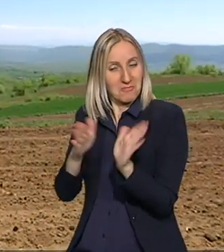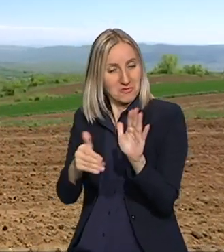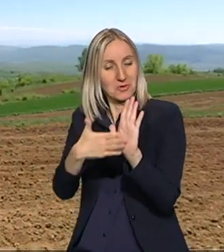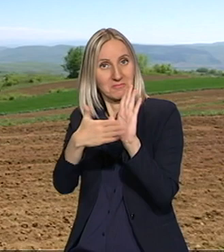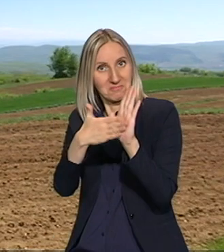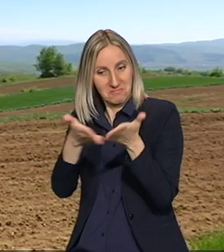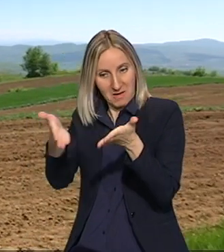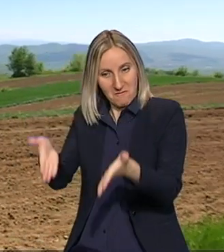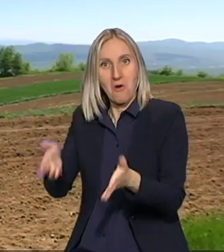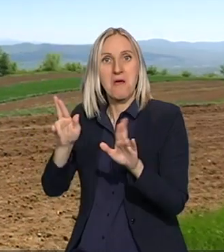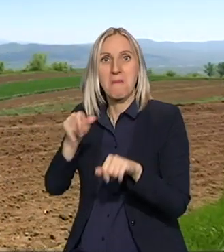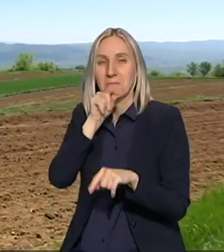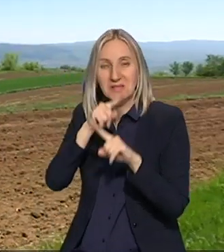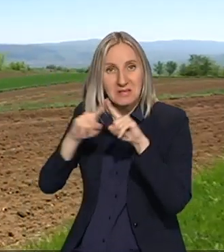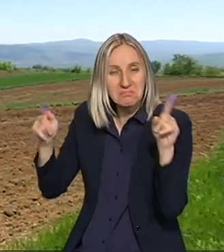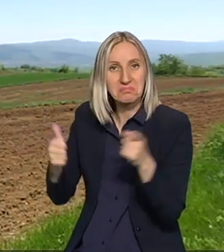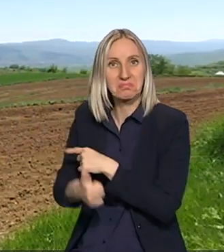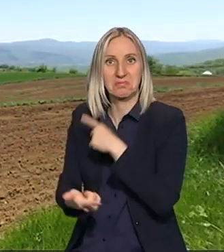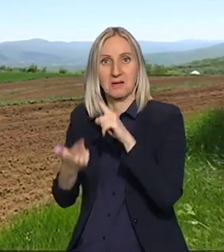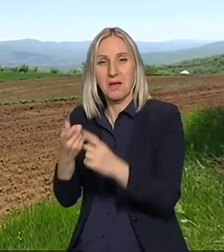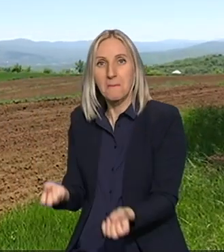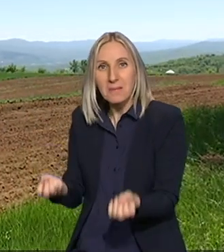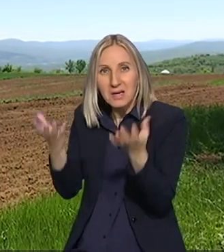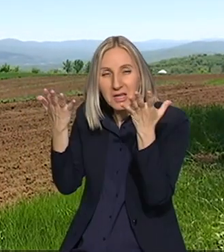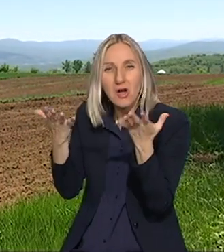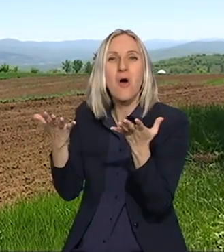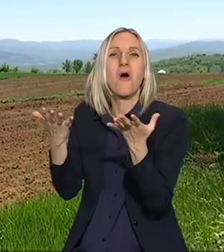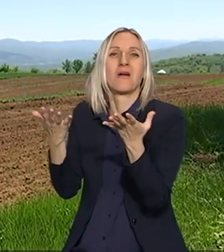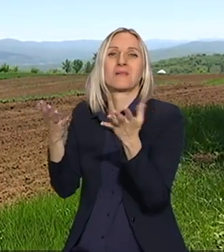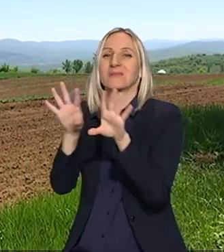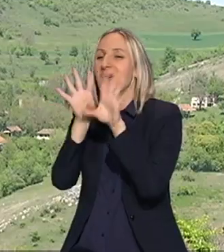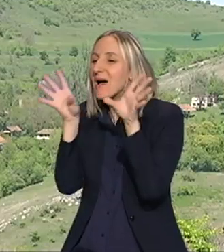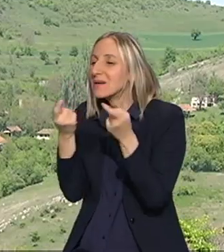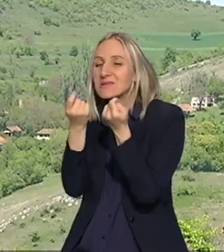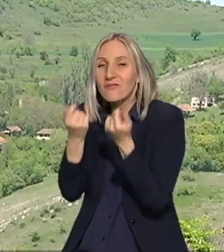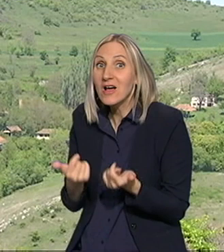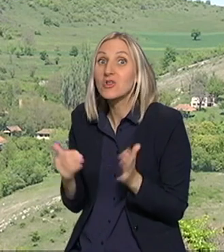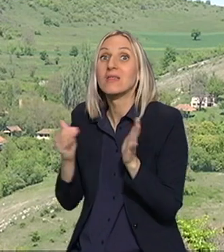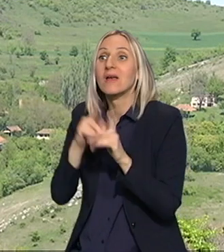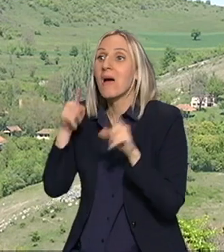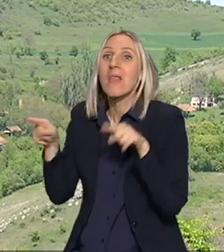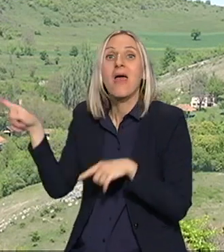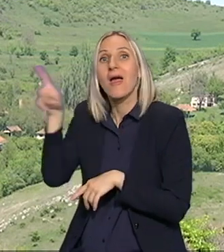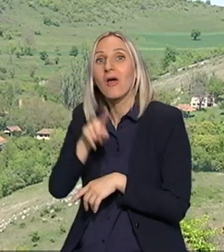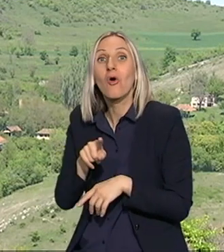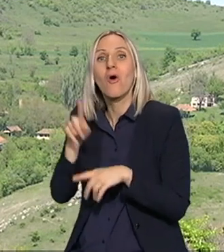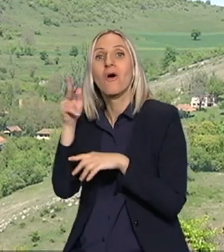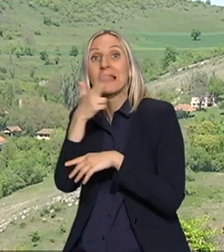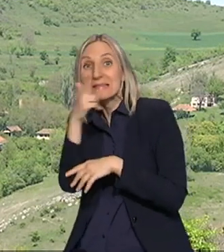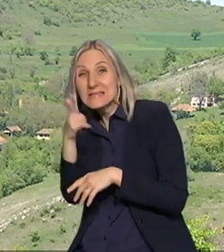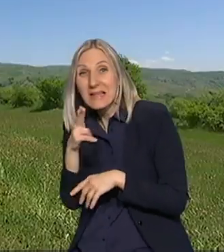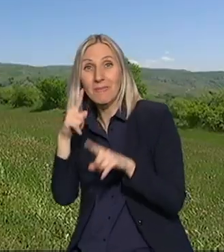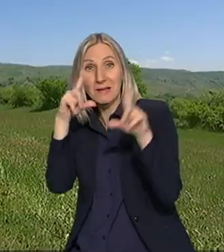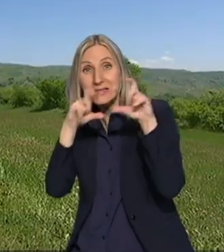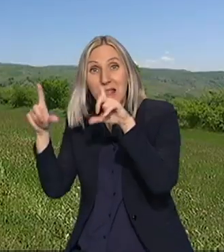ima ptice, imamo i prirodu i svašta, samo treba neko da snimi i da to pokaže. To